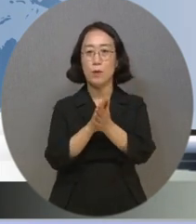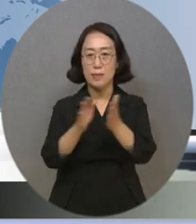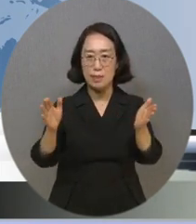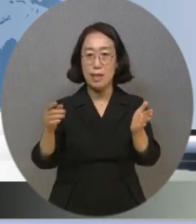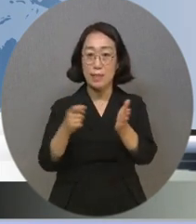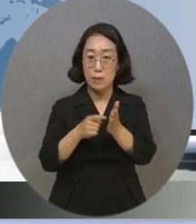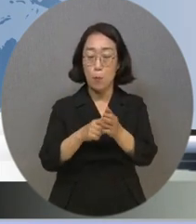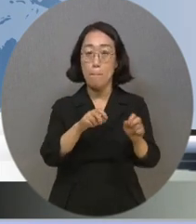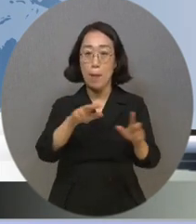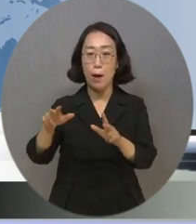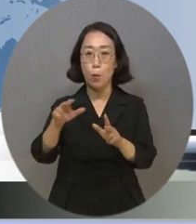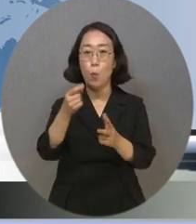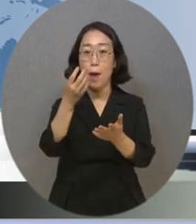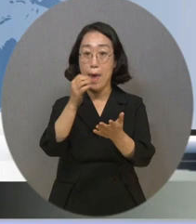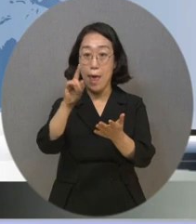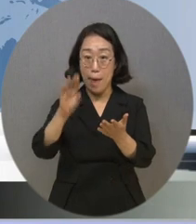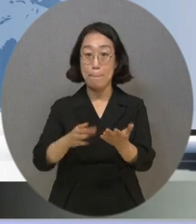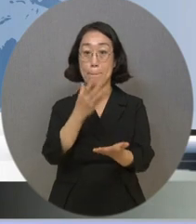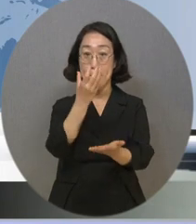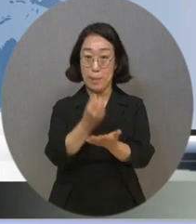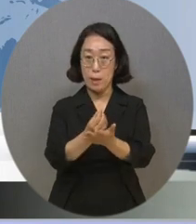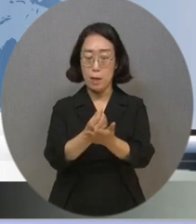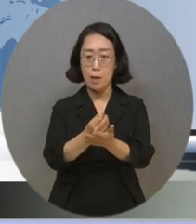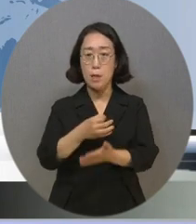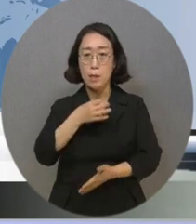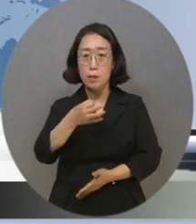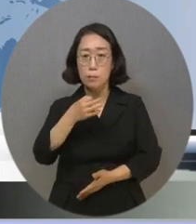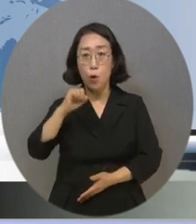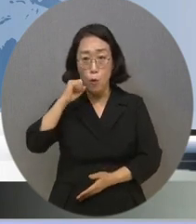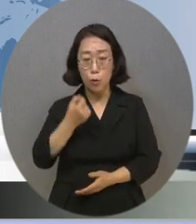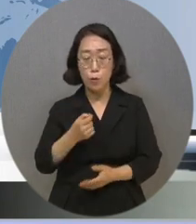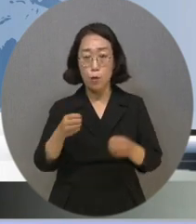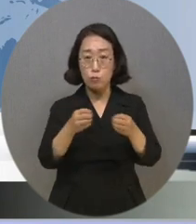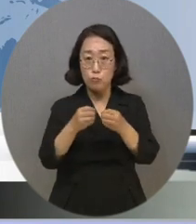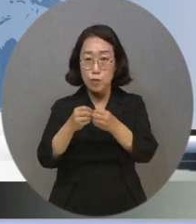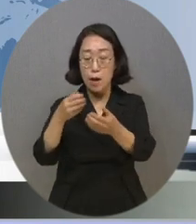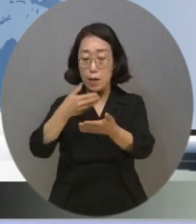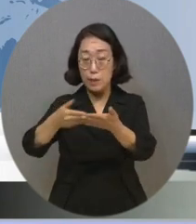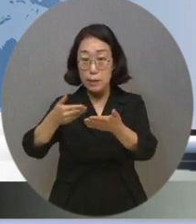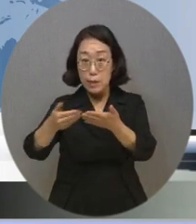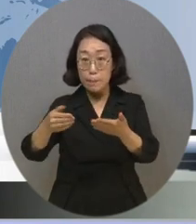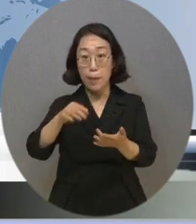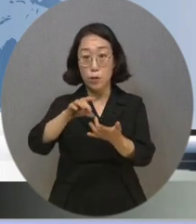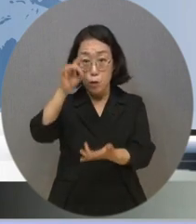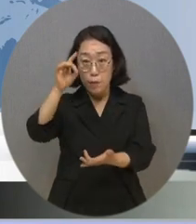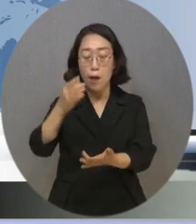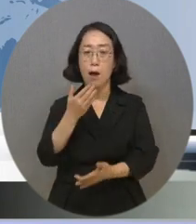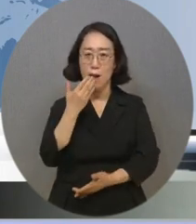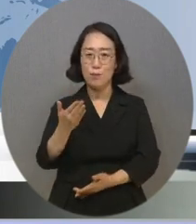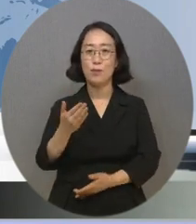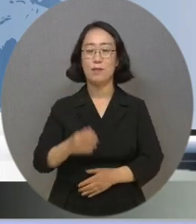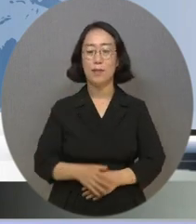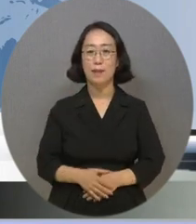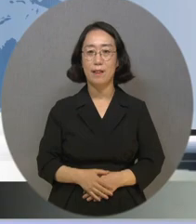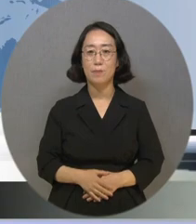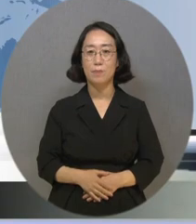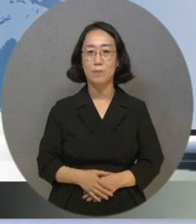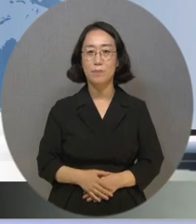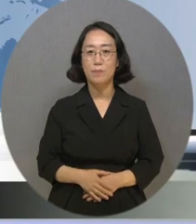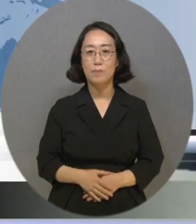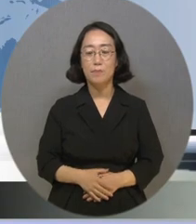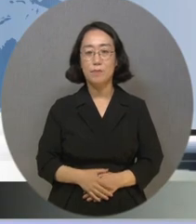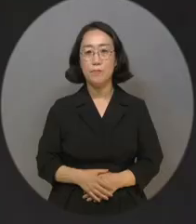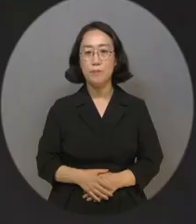긴급 신고 바로 앱인데요 음성통화가 어려운 경우 문자 또는 그림을 선택해 신고할 수도 있다고 합니다 최유라